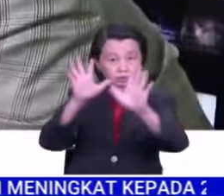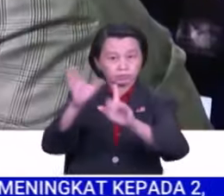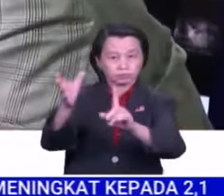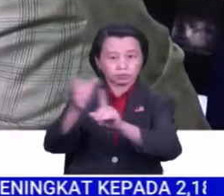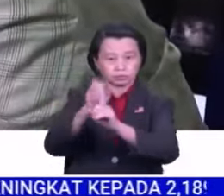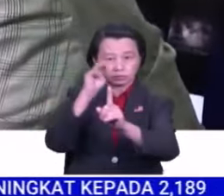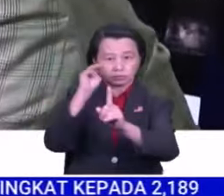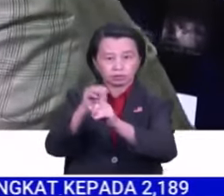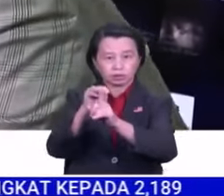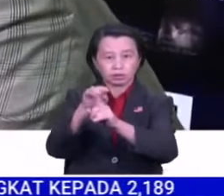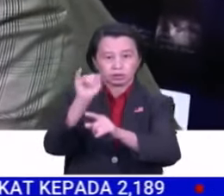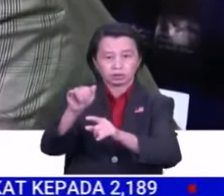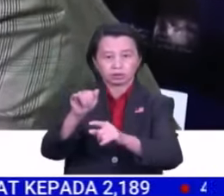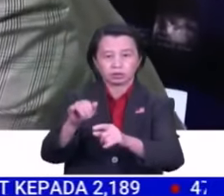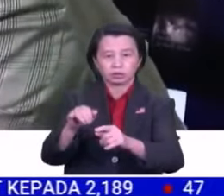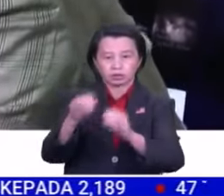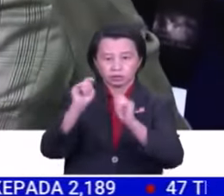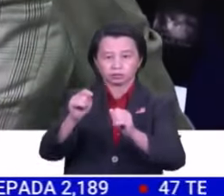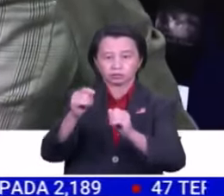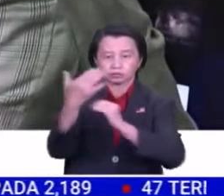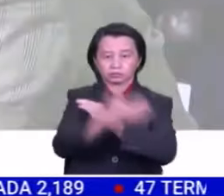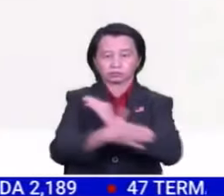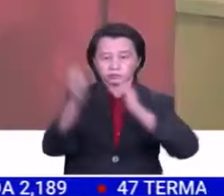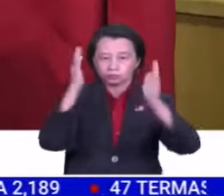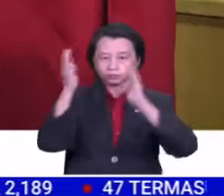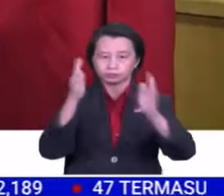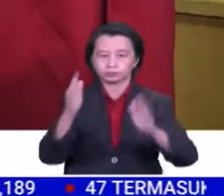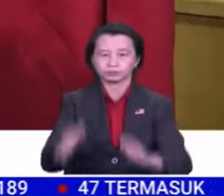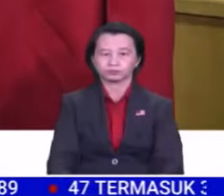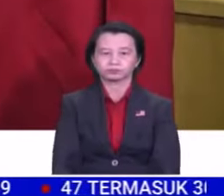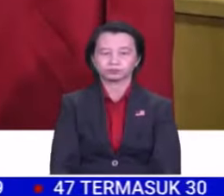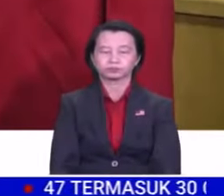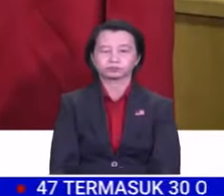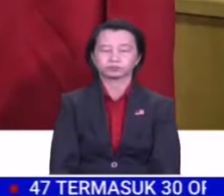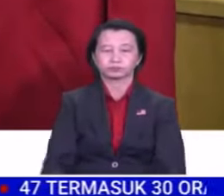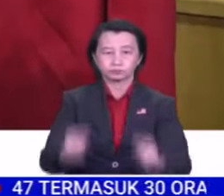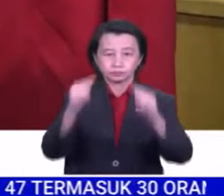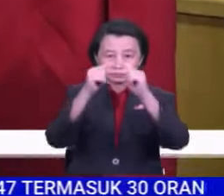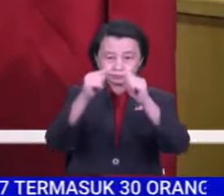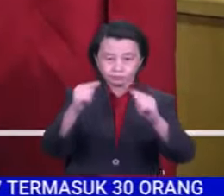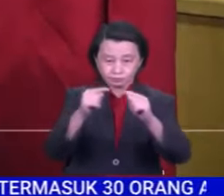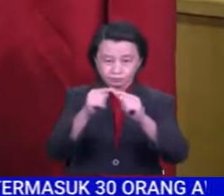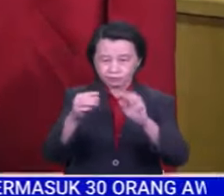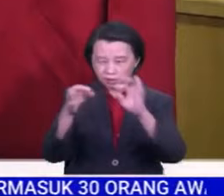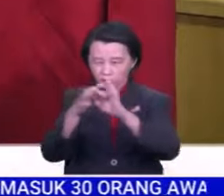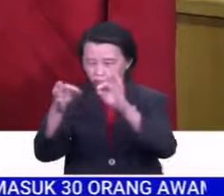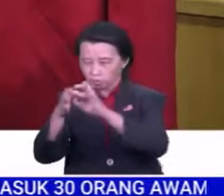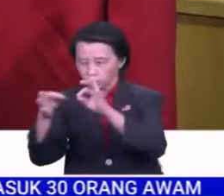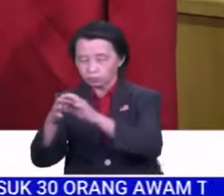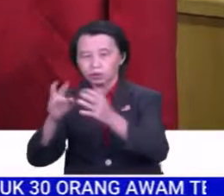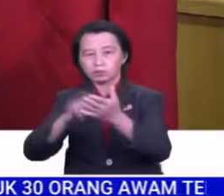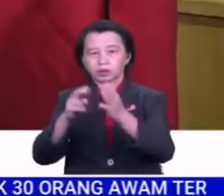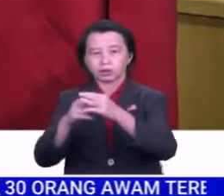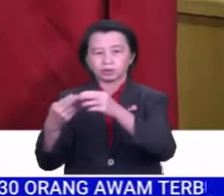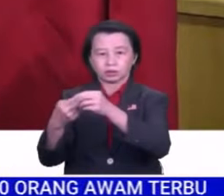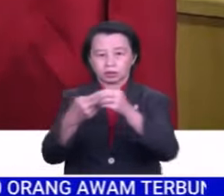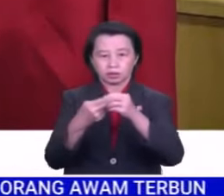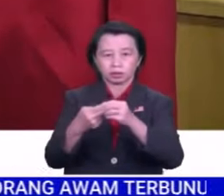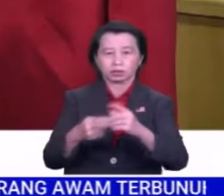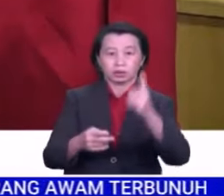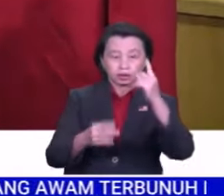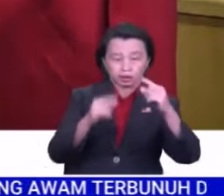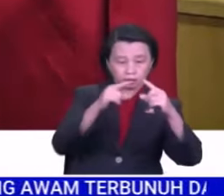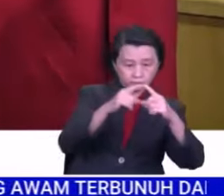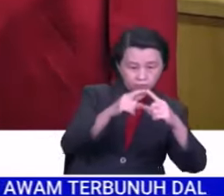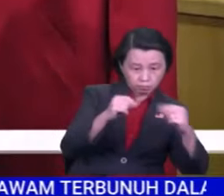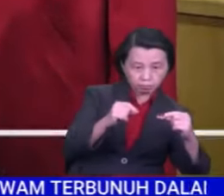mencapai matlamat pingat yang terbaik untuk negara. Geometrik yang digabungkan yang bermaksud unity. Bila kita ambil satu tiga segi je,